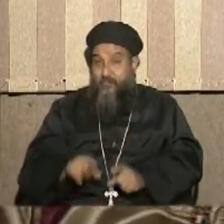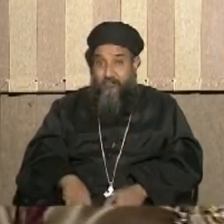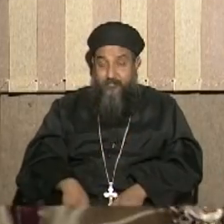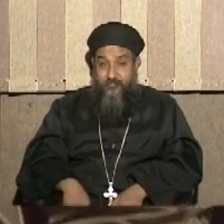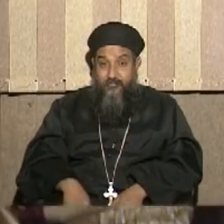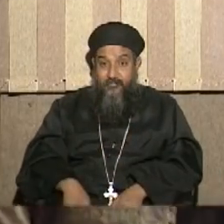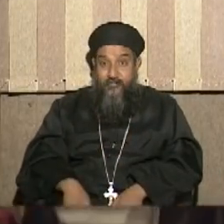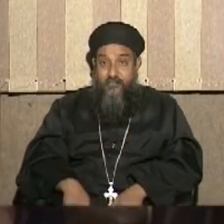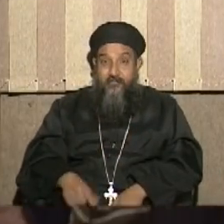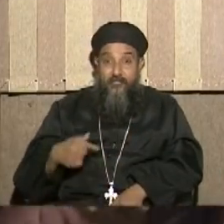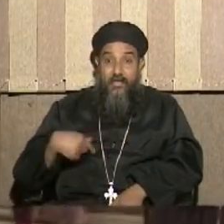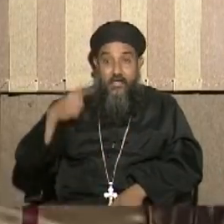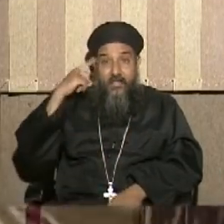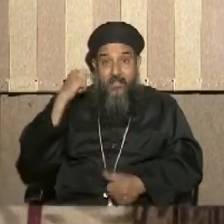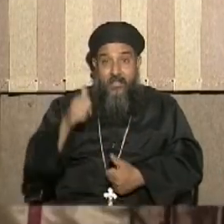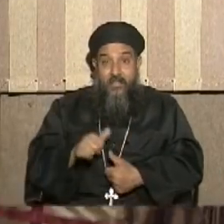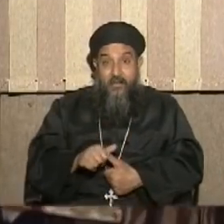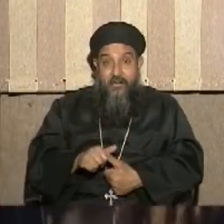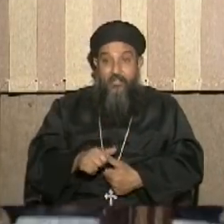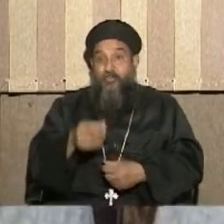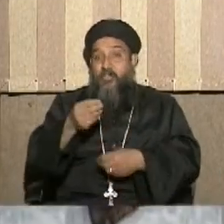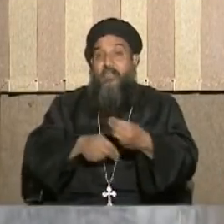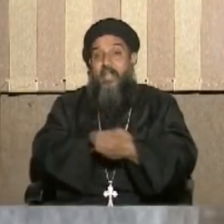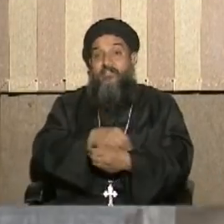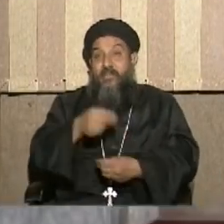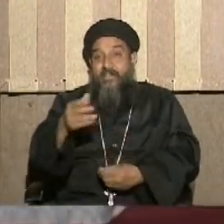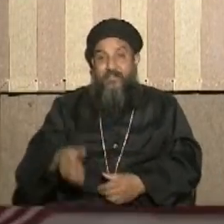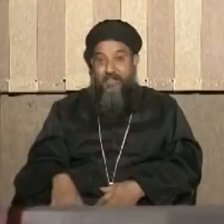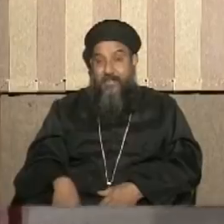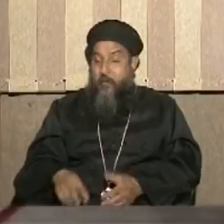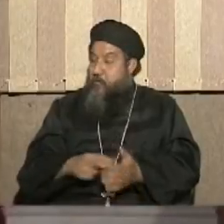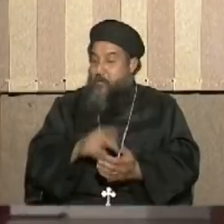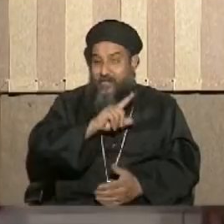خايف؟ على فكرة أنا هديك هدايا.